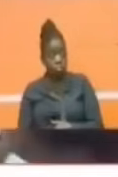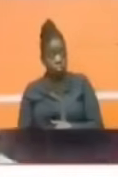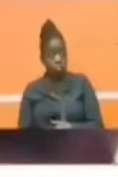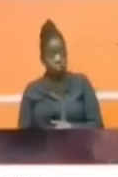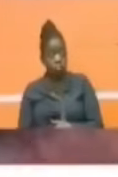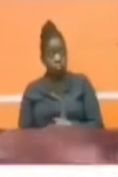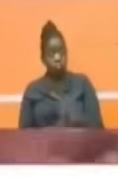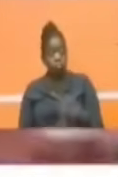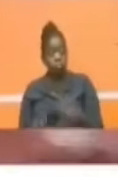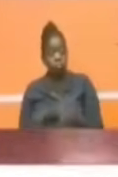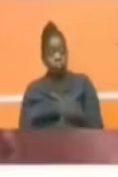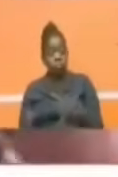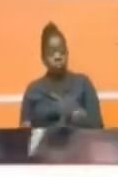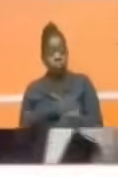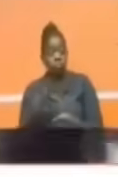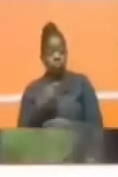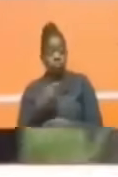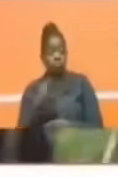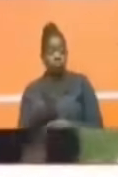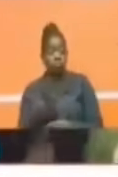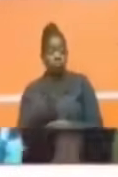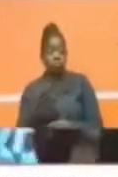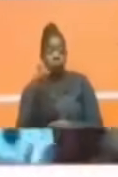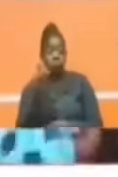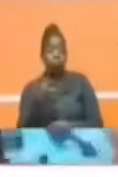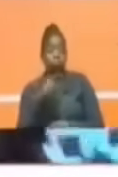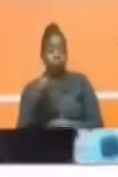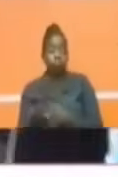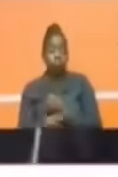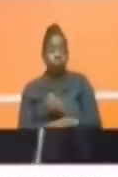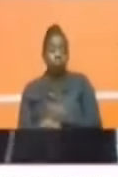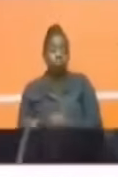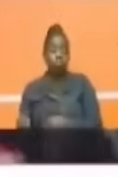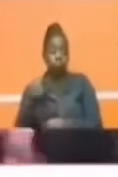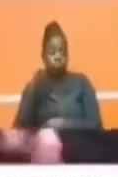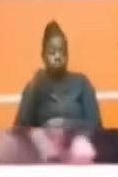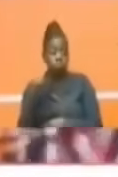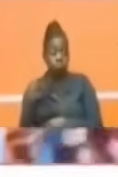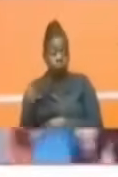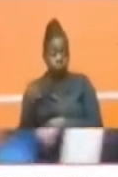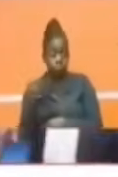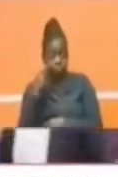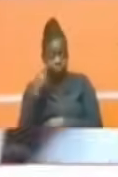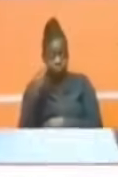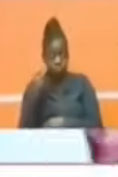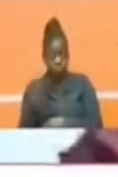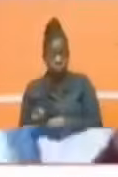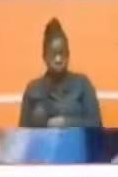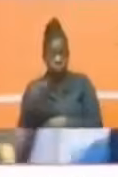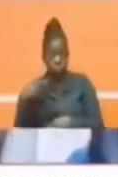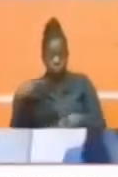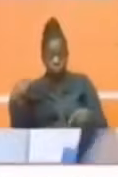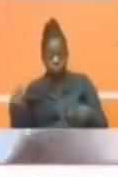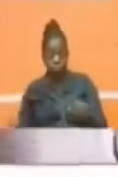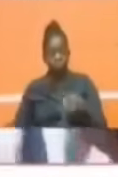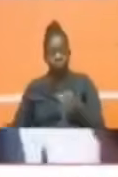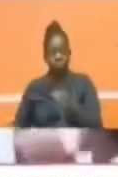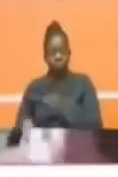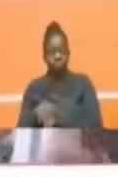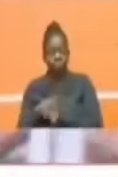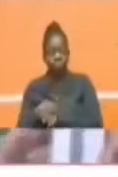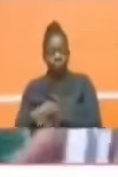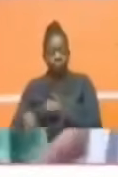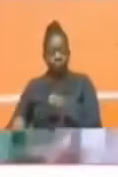nga kumbaga kutabula musiwufu waliwo abaddanya kula amasimu ku bakungubazi nga bamukoddeko kiyifuyifu ne bamutula ensambagere